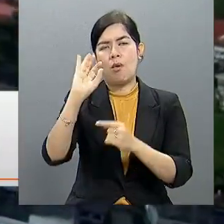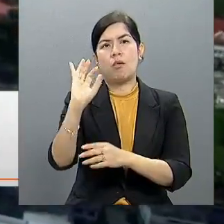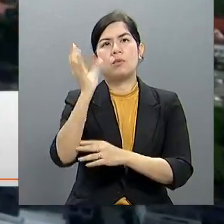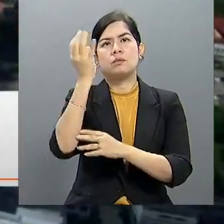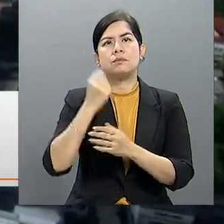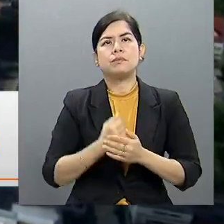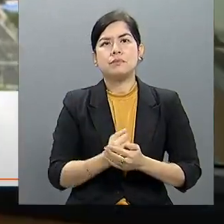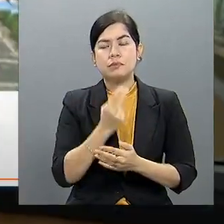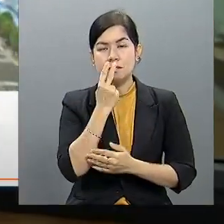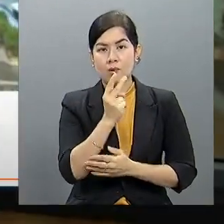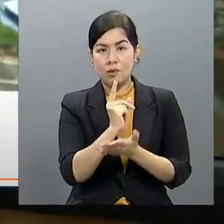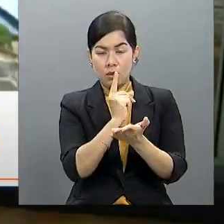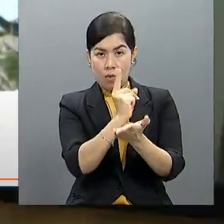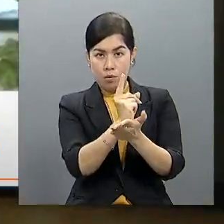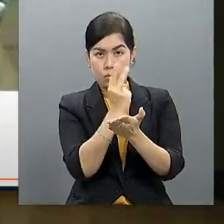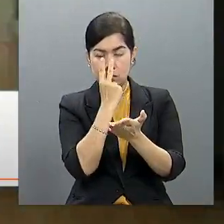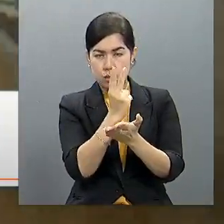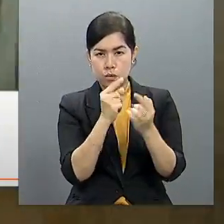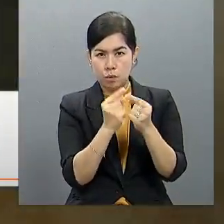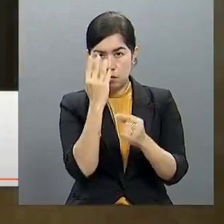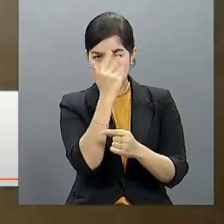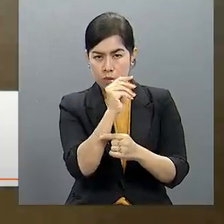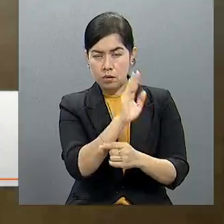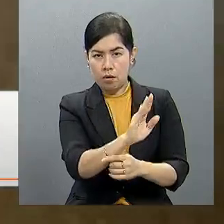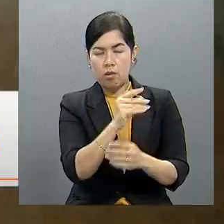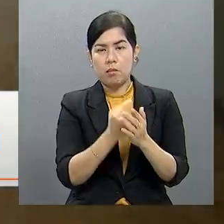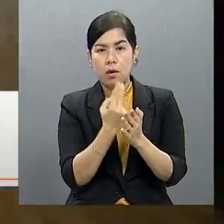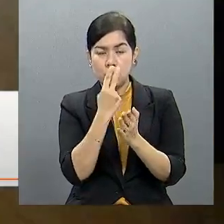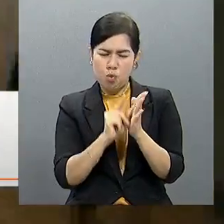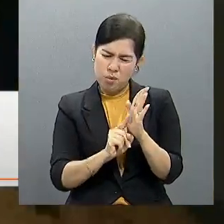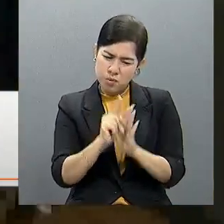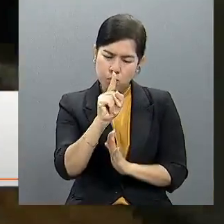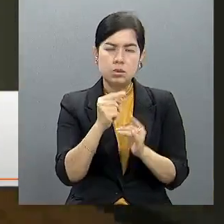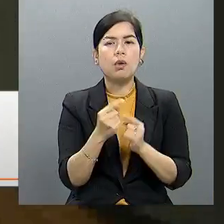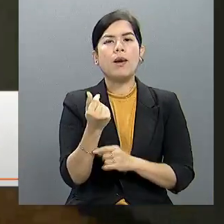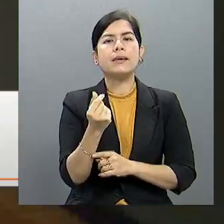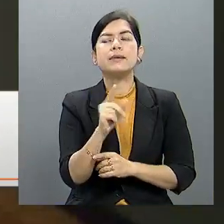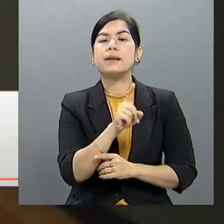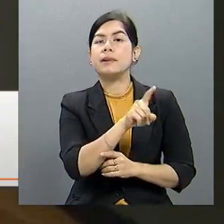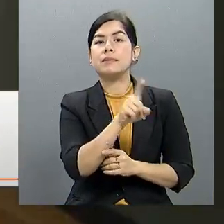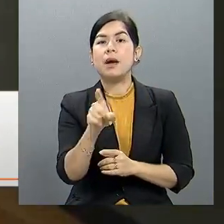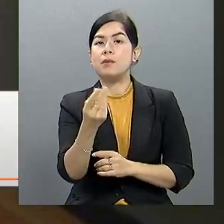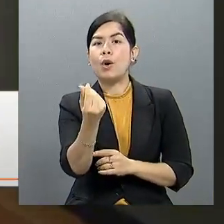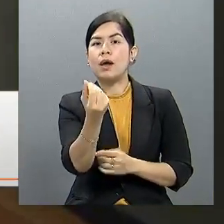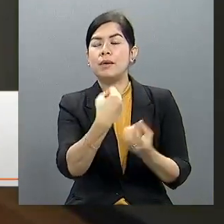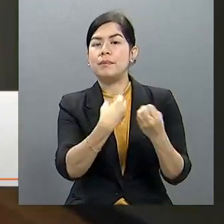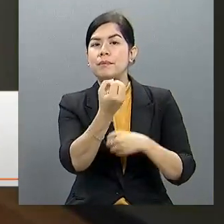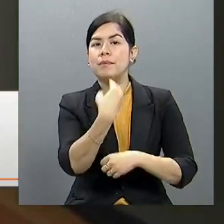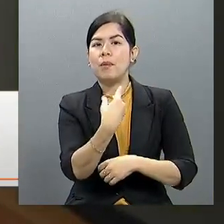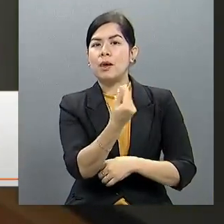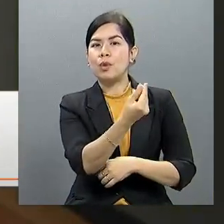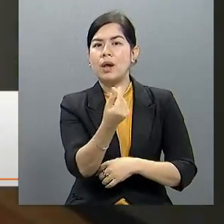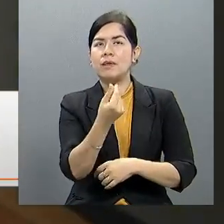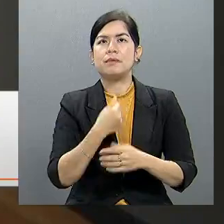ตระงานสูๆ แบนี้มาดูกนะครัวาความสูงเท่าไรให้ทงสองทานทายดกว่าวความสงของฮ.ห.อ.ว. ไม่รู้เลย